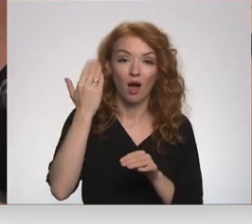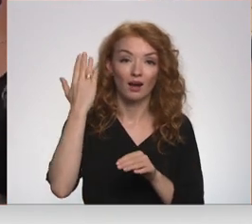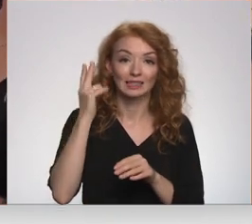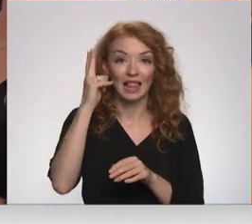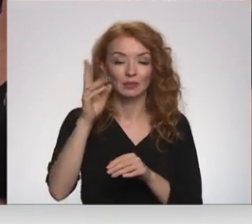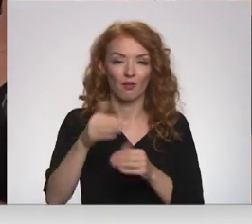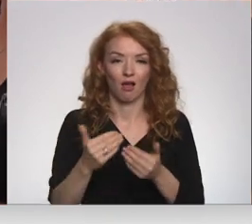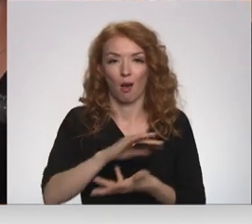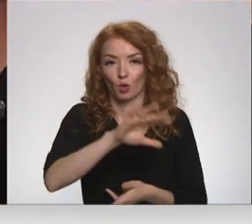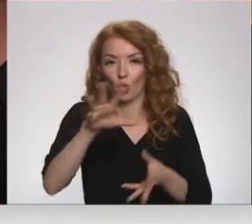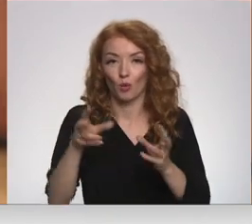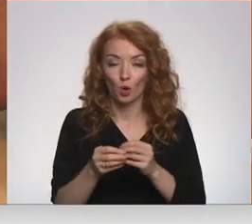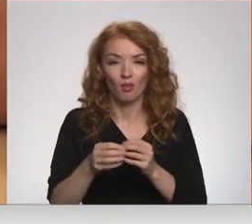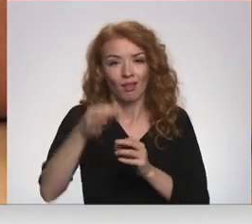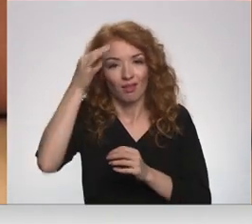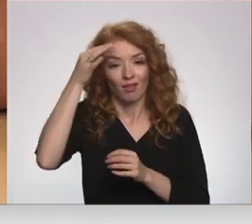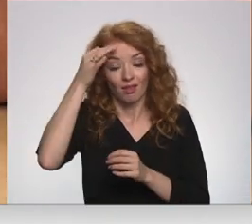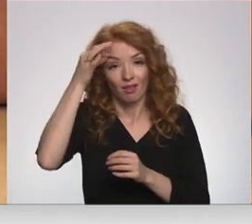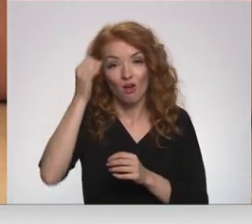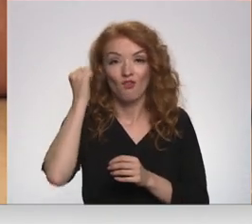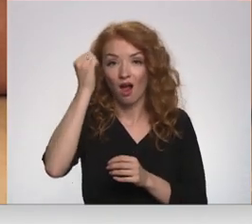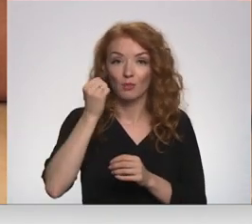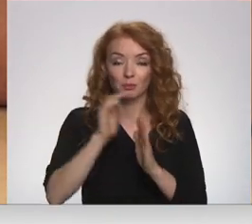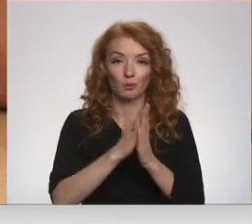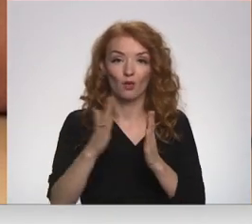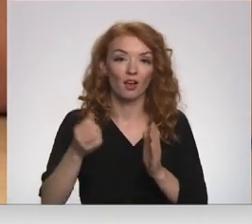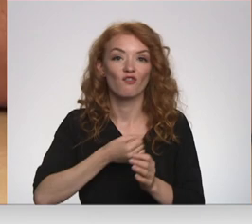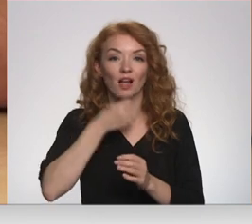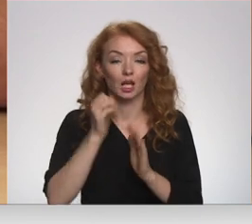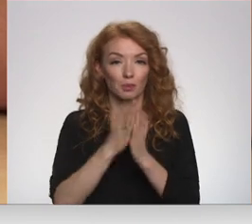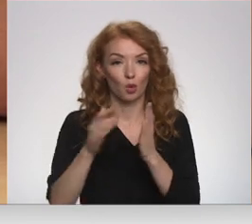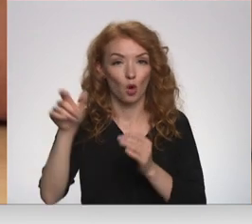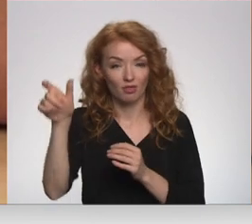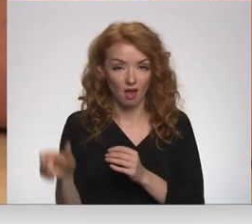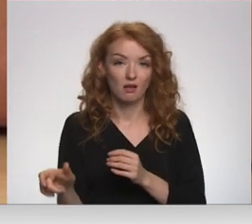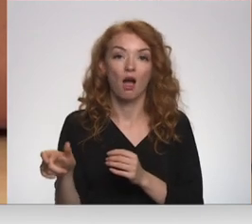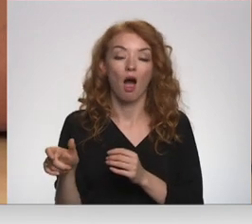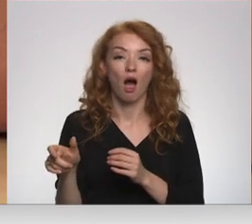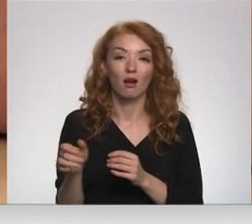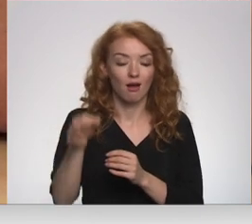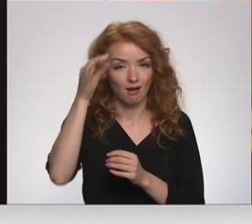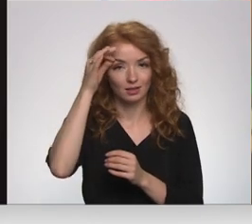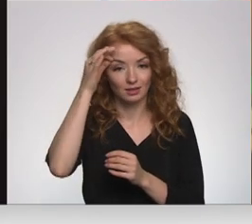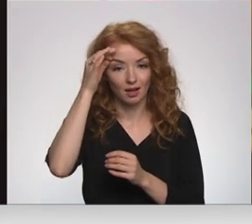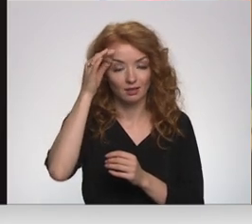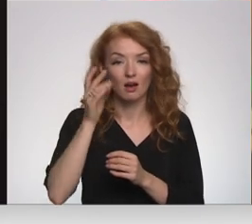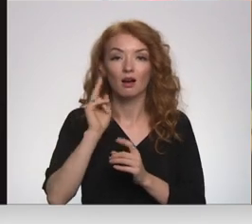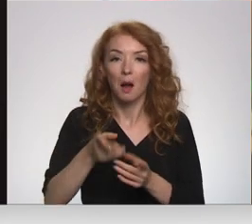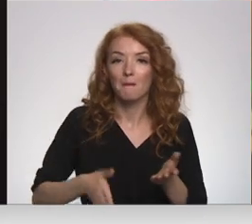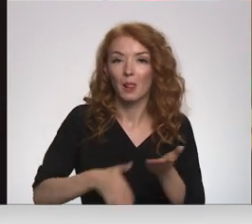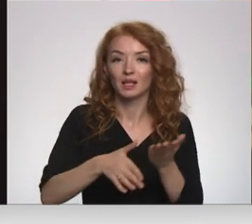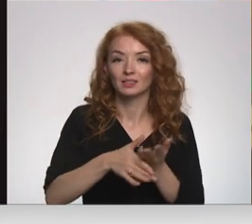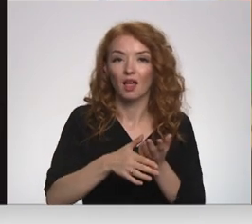apkopot. Pārcelājot atmiņas, Valmieras bibliotēkas vecākā bibliotekāre Anita Apina savukārt atceras, kā palīdzēja